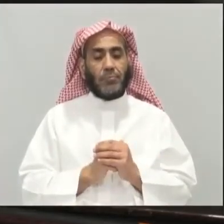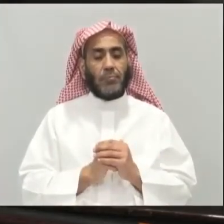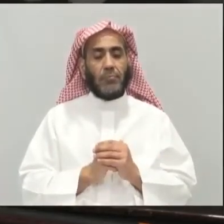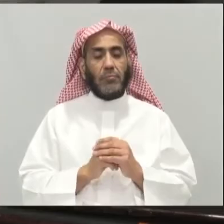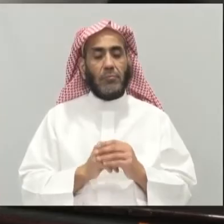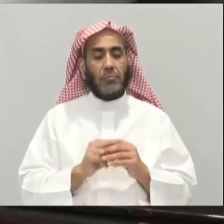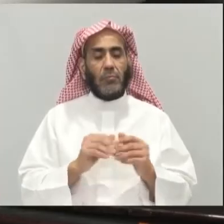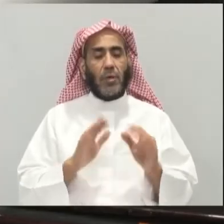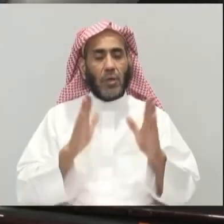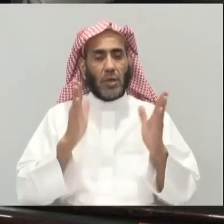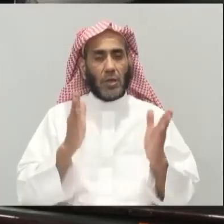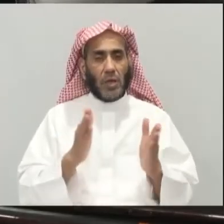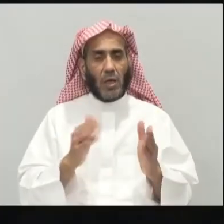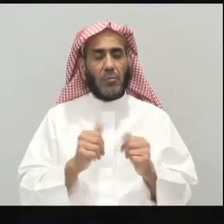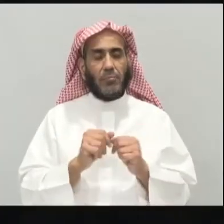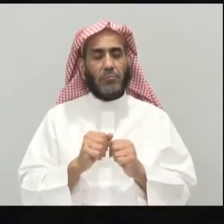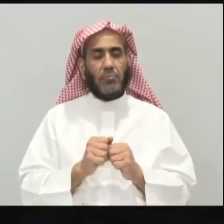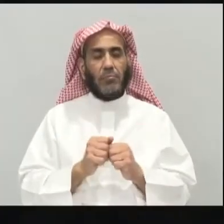نكمل على هذه القطعه